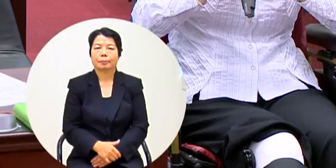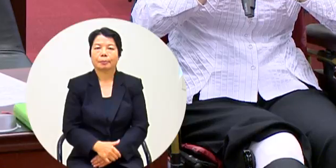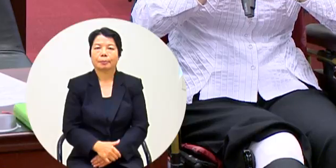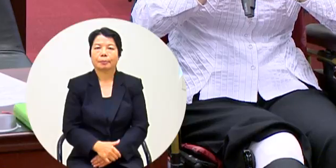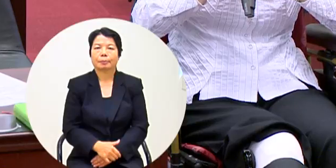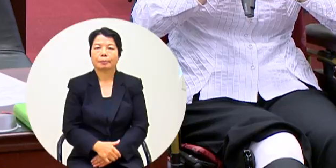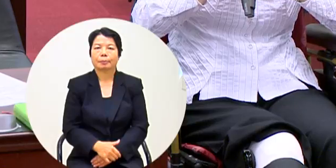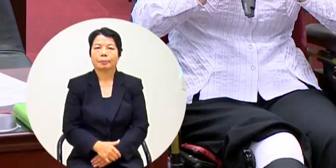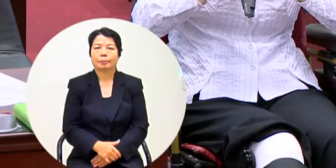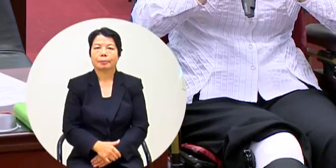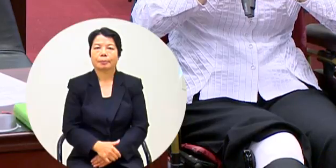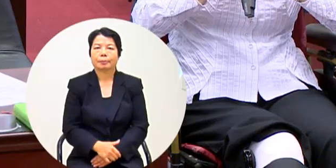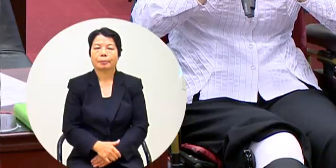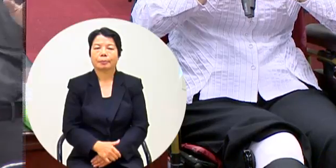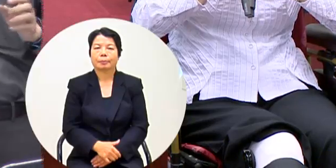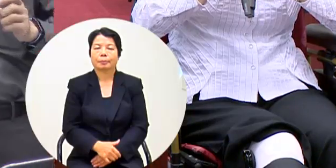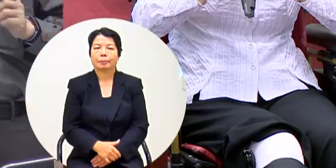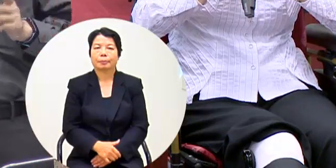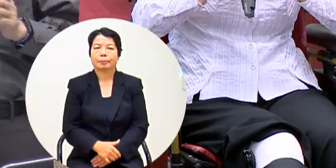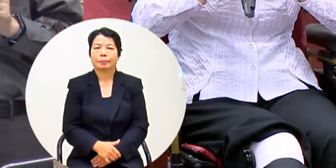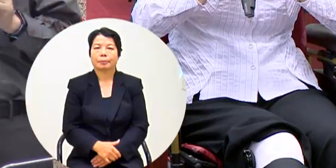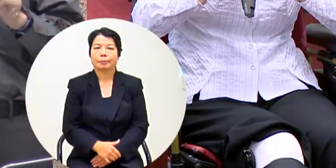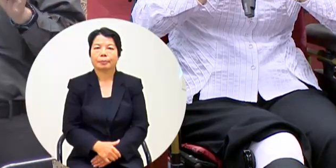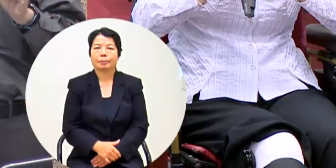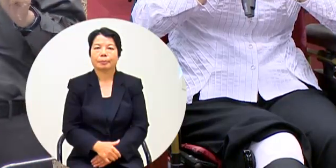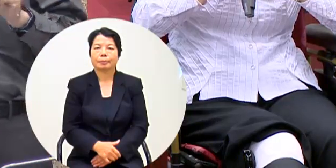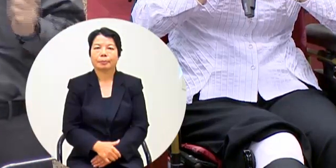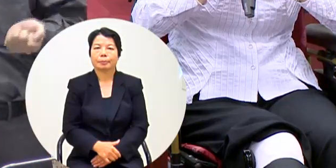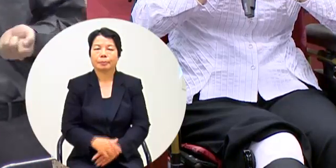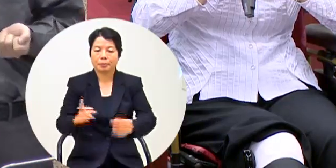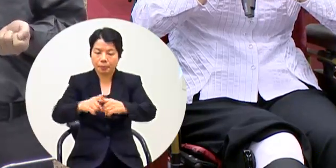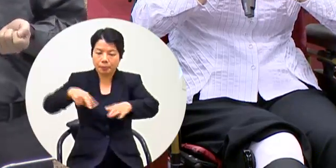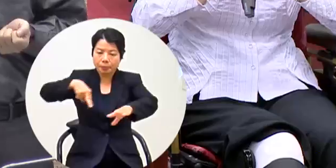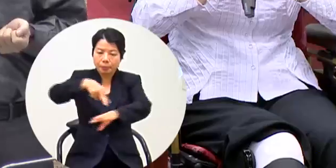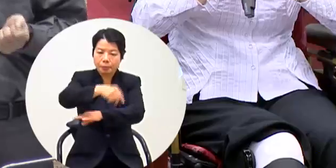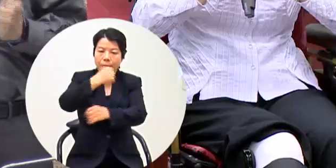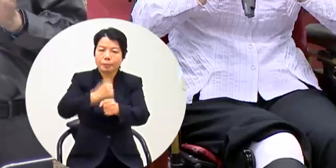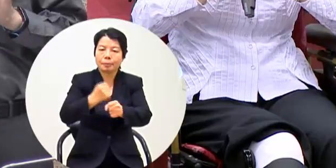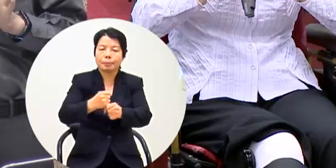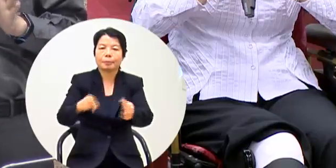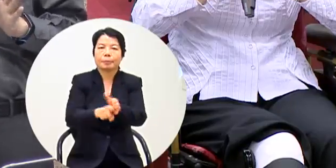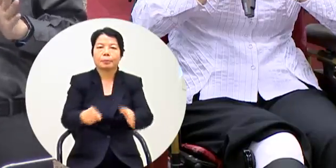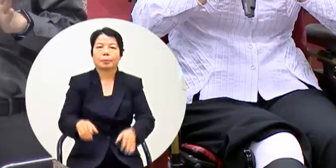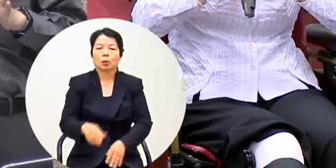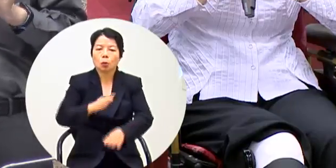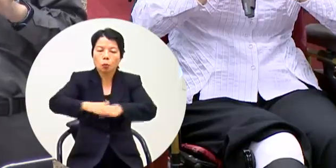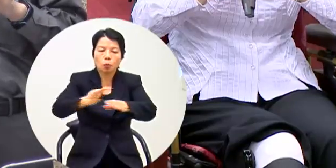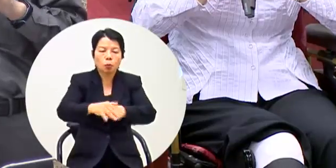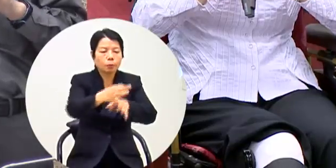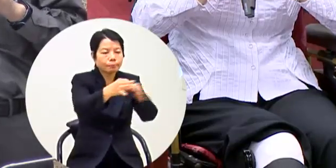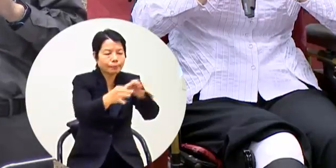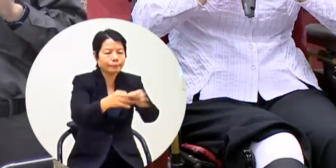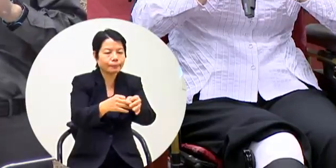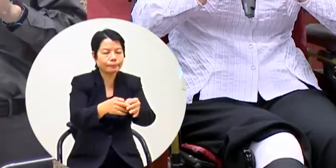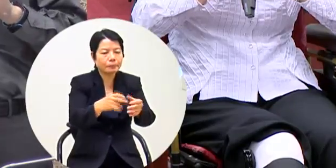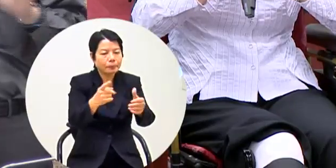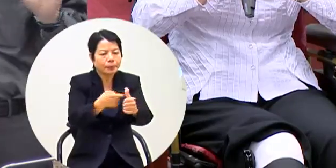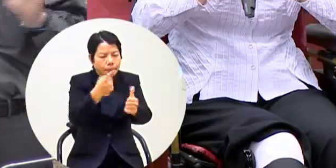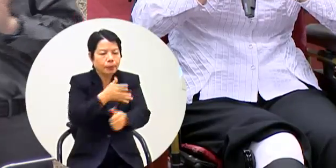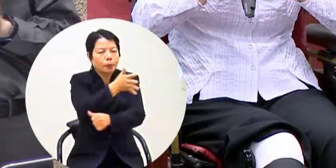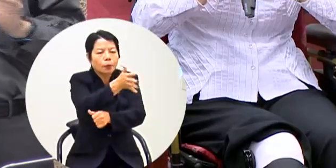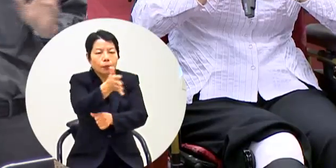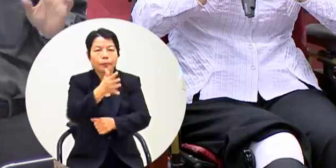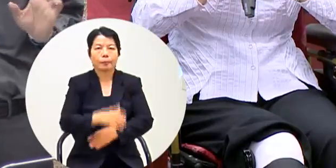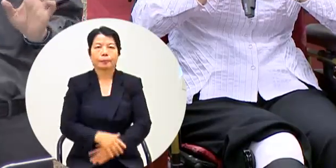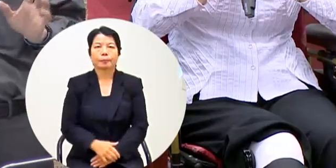一个，我们在人行道在做的时候，第一个我们会去做商家调查。 对。 那商家调查，如果说今天这个商